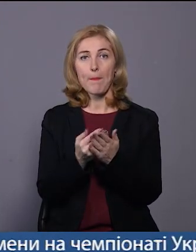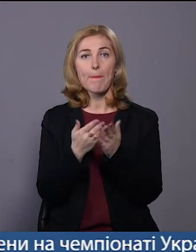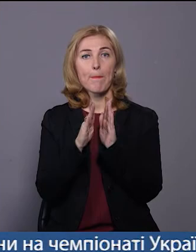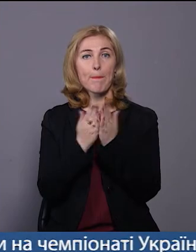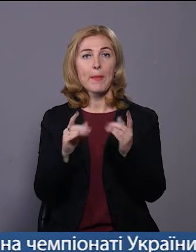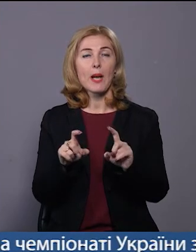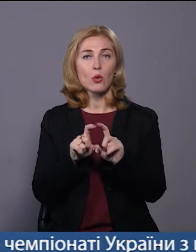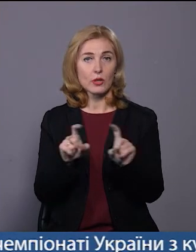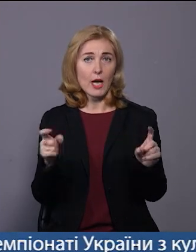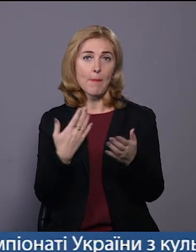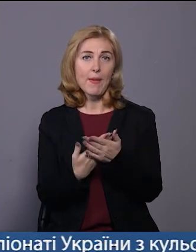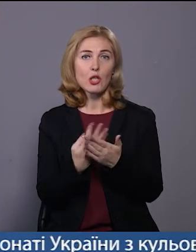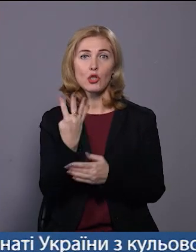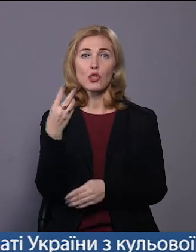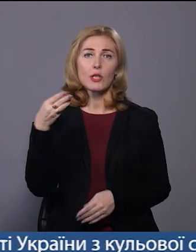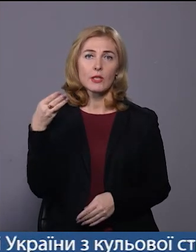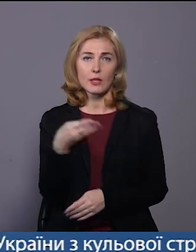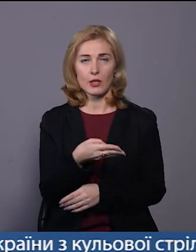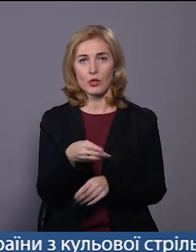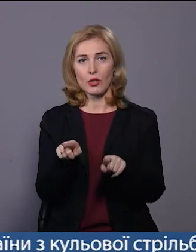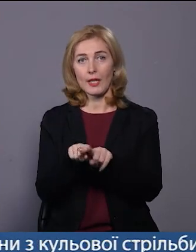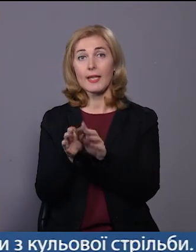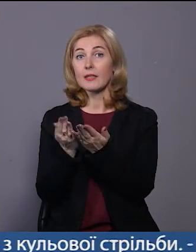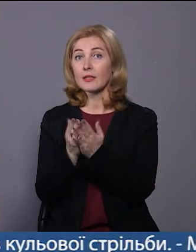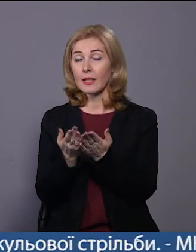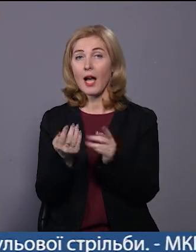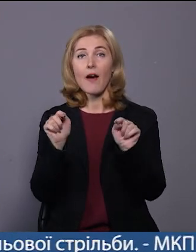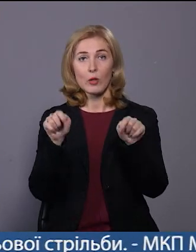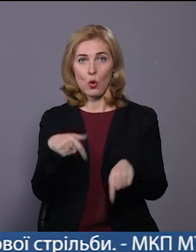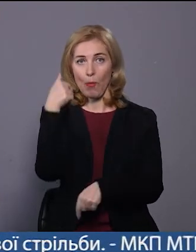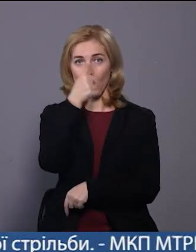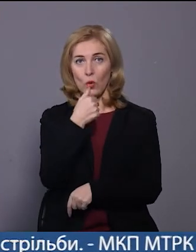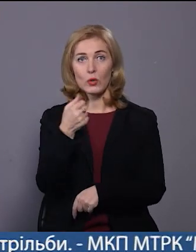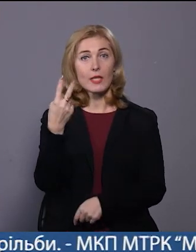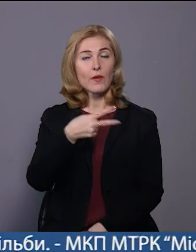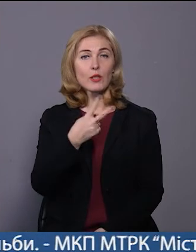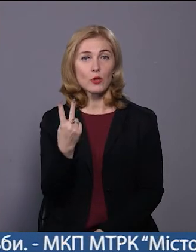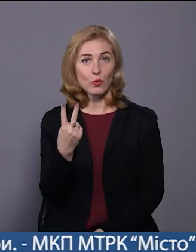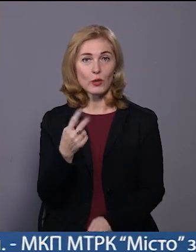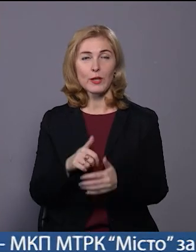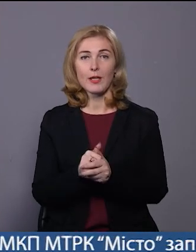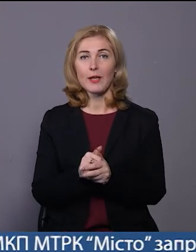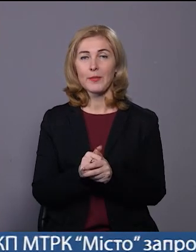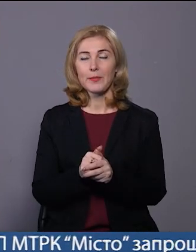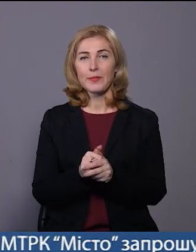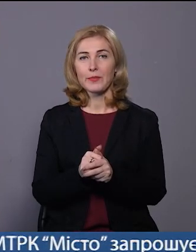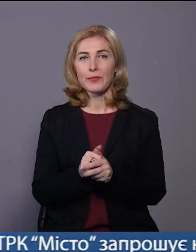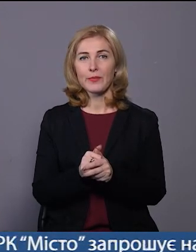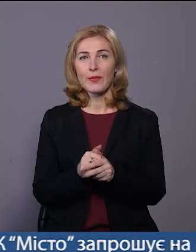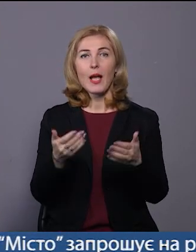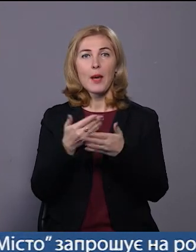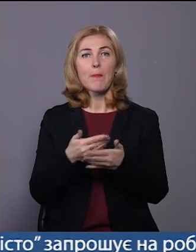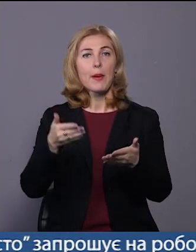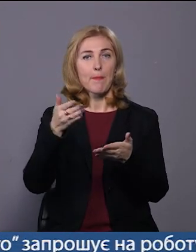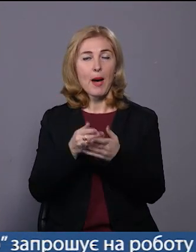бібліотекам майже 4 тисячі примірників книг. А вже в цьому році, вже за 22 рік, за перший місяць 22 року, ми вже